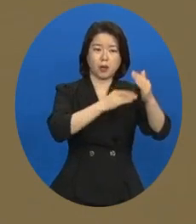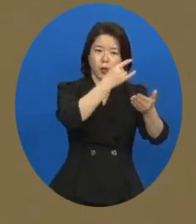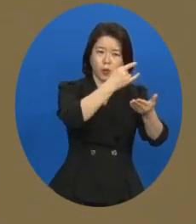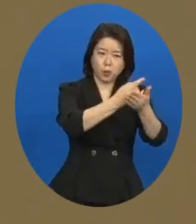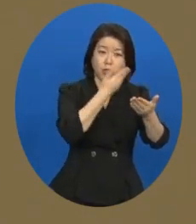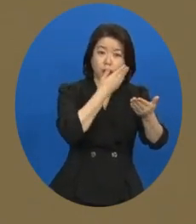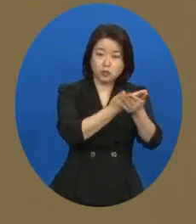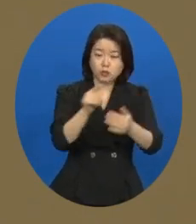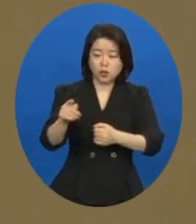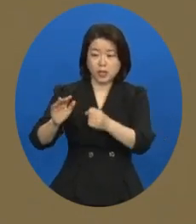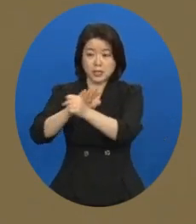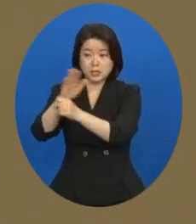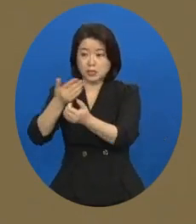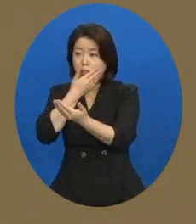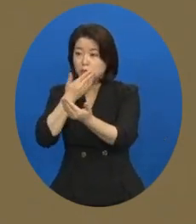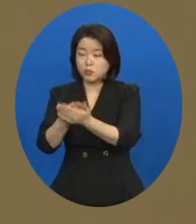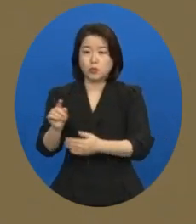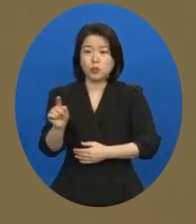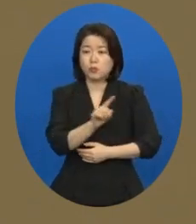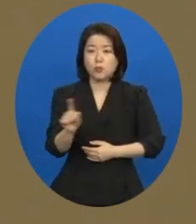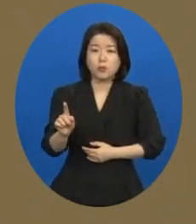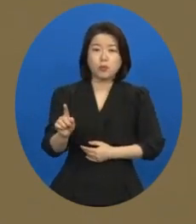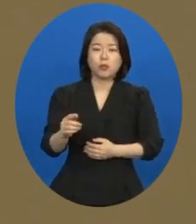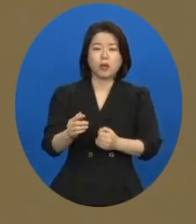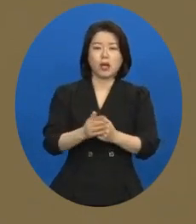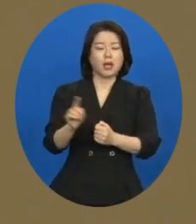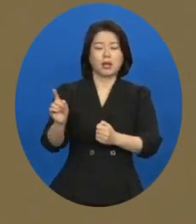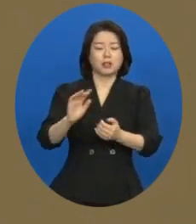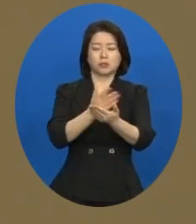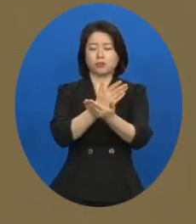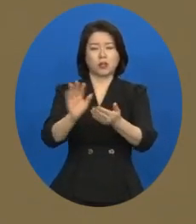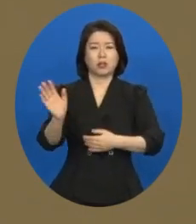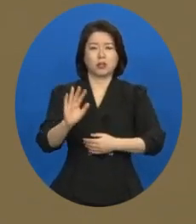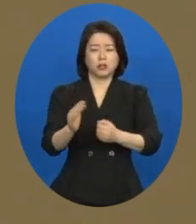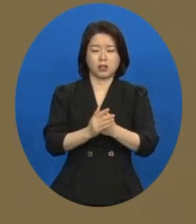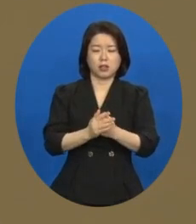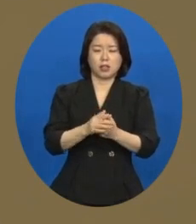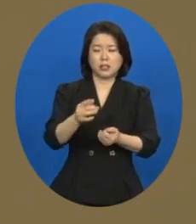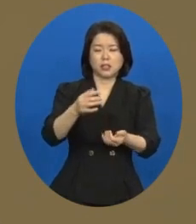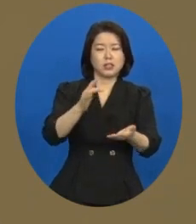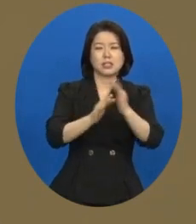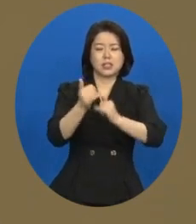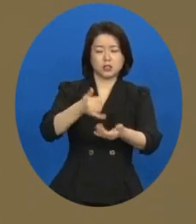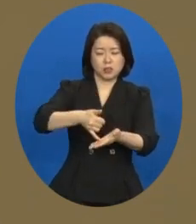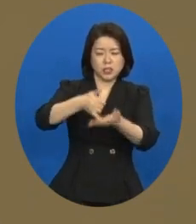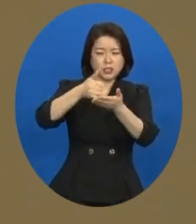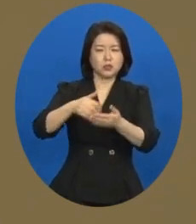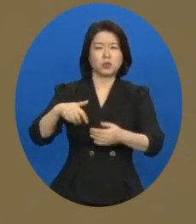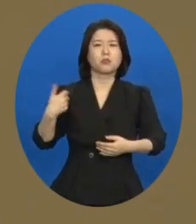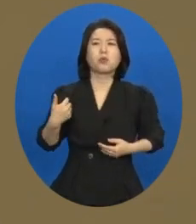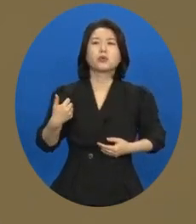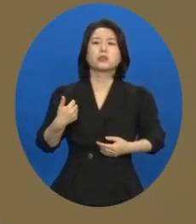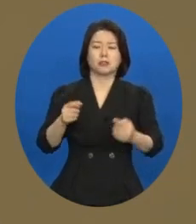중요하냐, 사랑이 중요하냐, 그건 예수님을 인격적으로 모르는 사람이 하는 논쟁이에요.